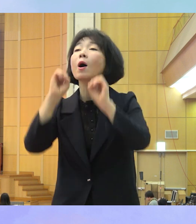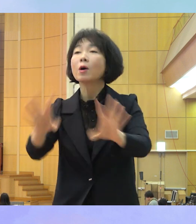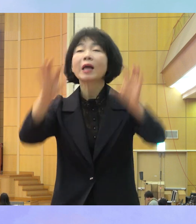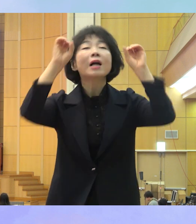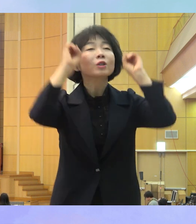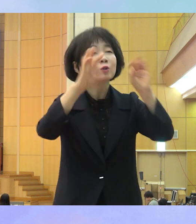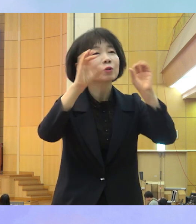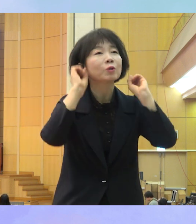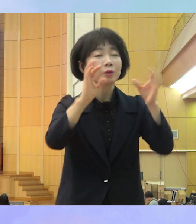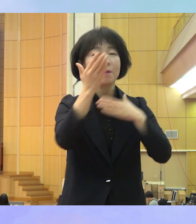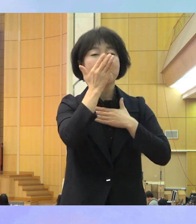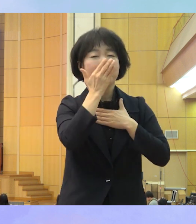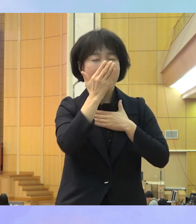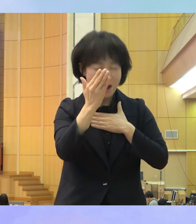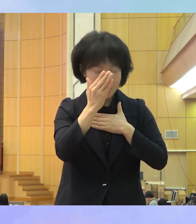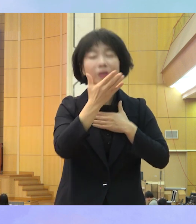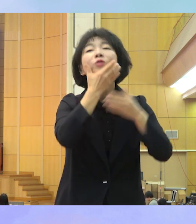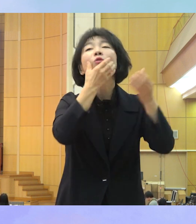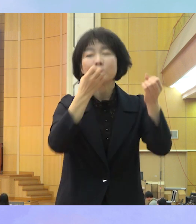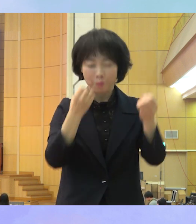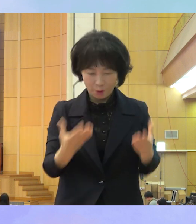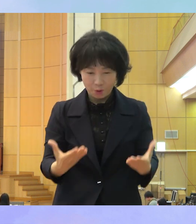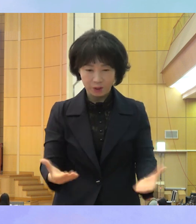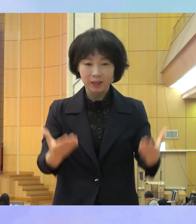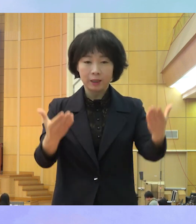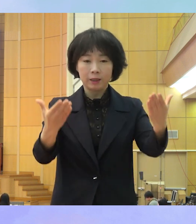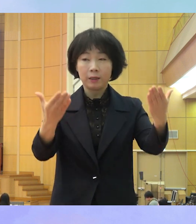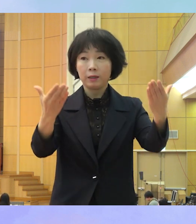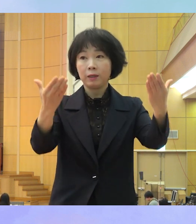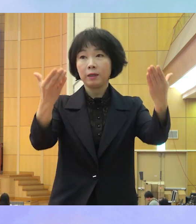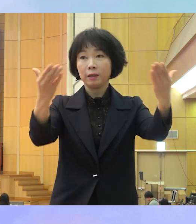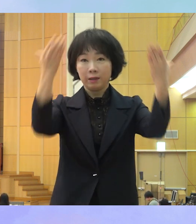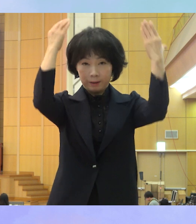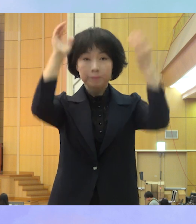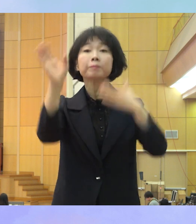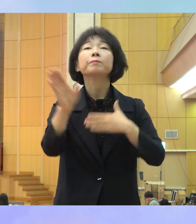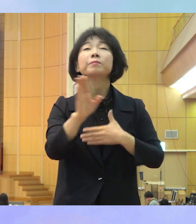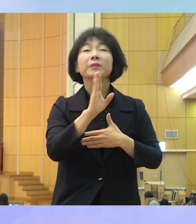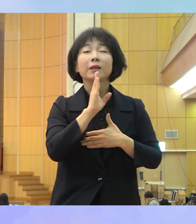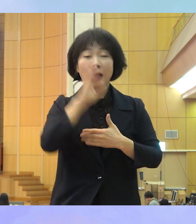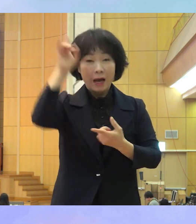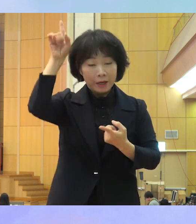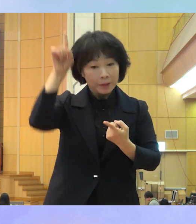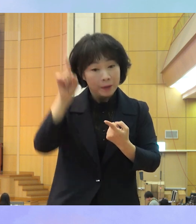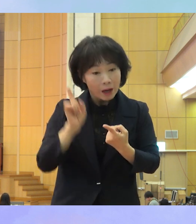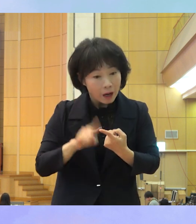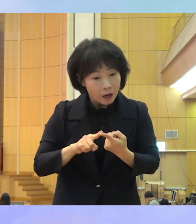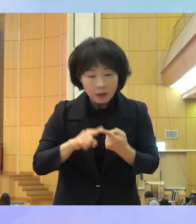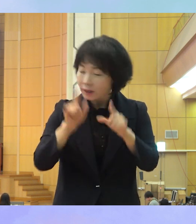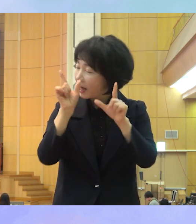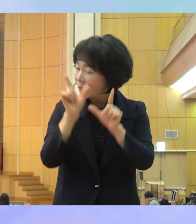오늘을 전할 수 있는 축복이